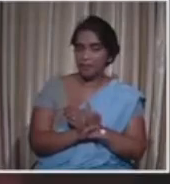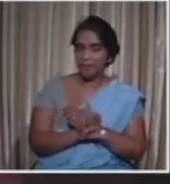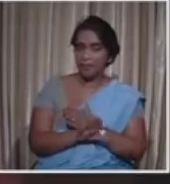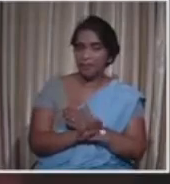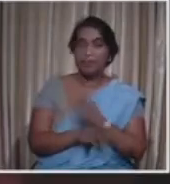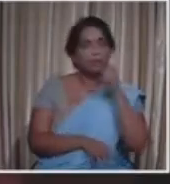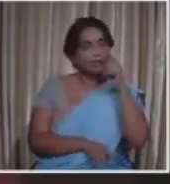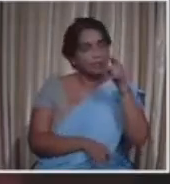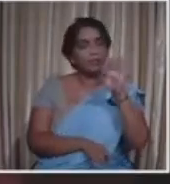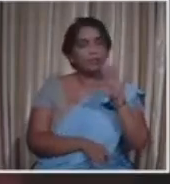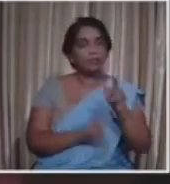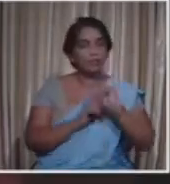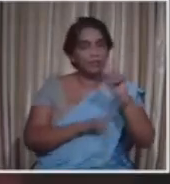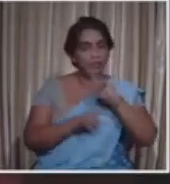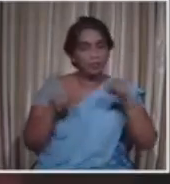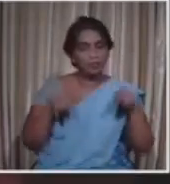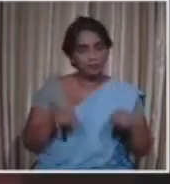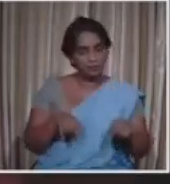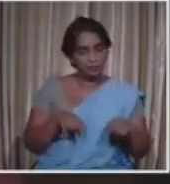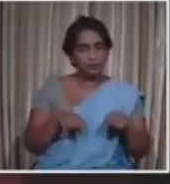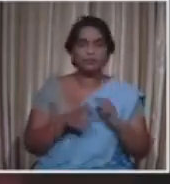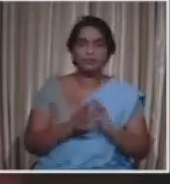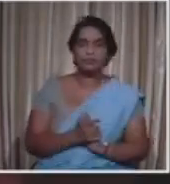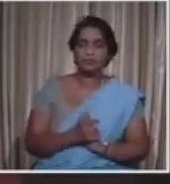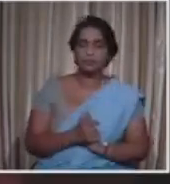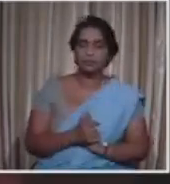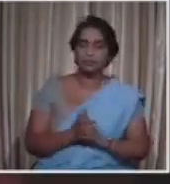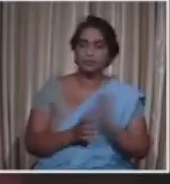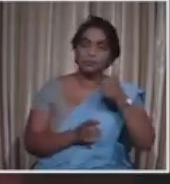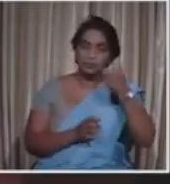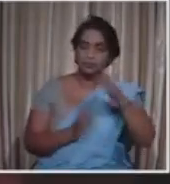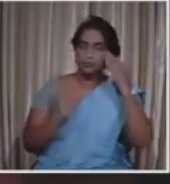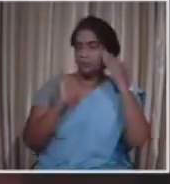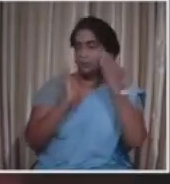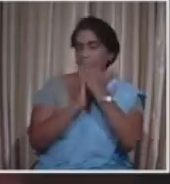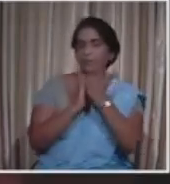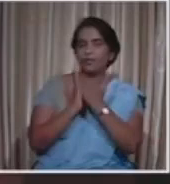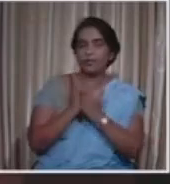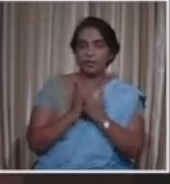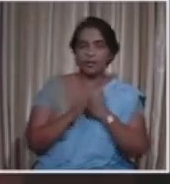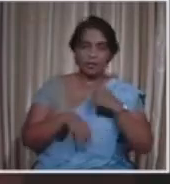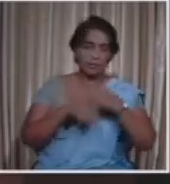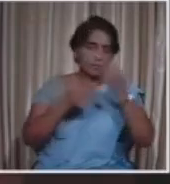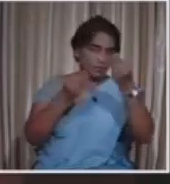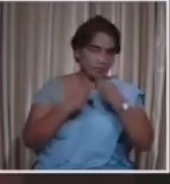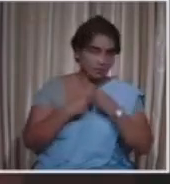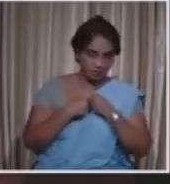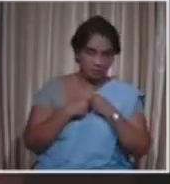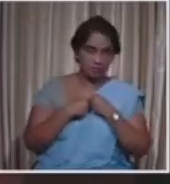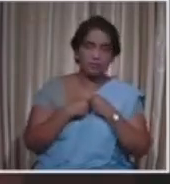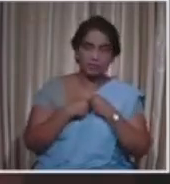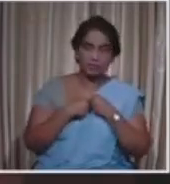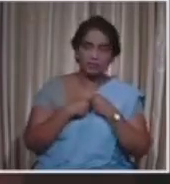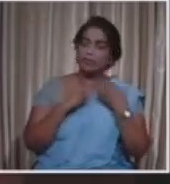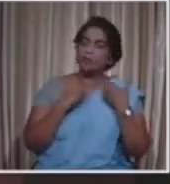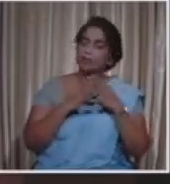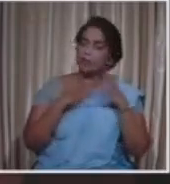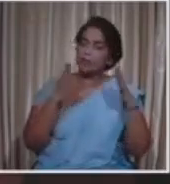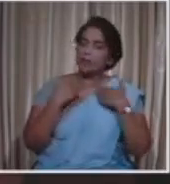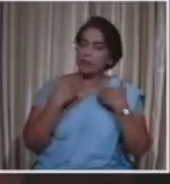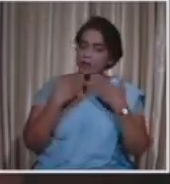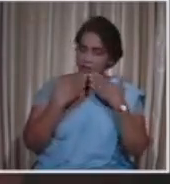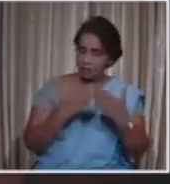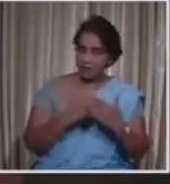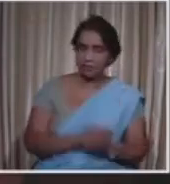ඔබතුමා වෙතත් මේ සභාව වෙතත් වැඩගත් කරුණු කිහිපයක් දක්වන්නට අවස්ථාව ලබා දීම ගැන මම ඔබතුමාට ස්තුතිවන්ත